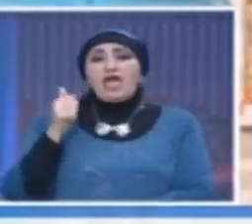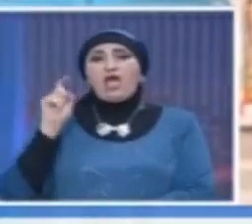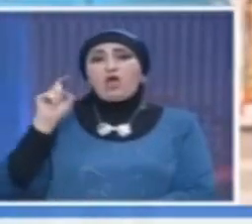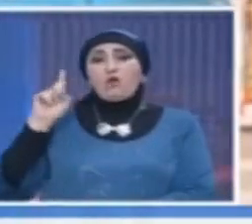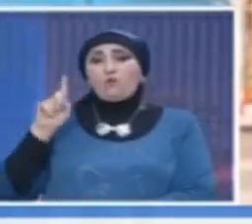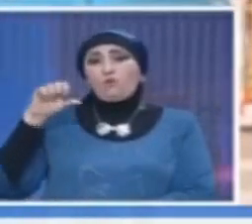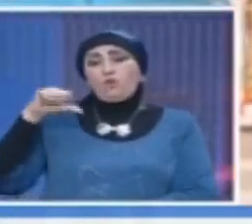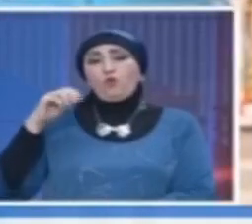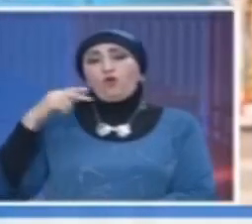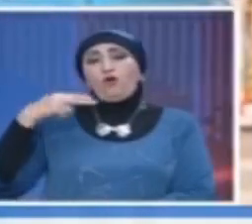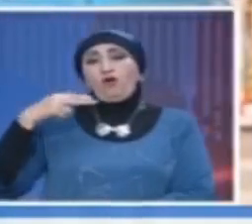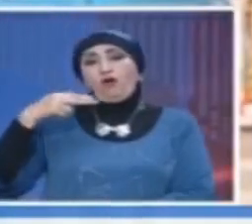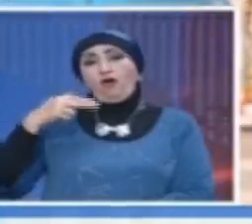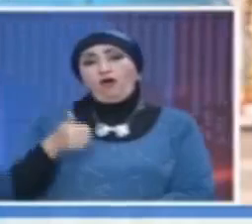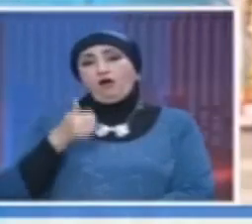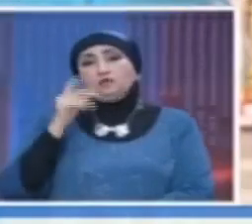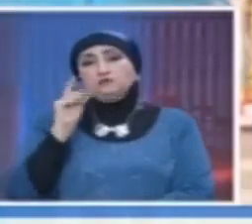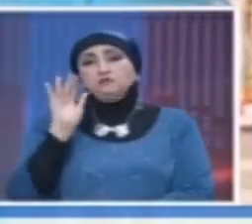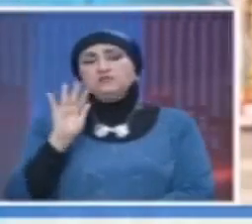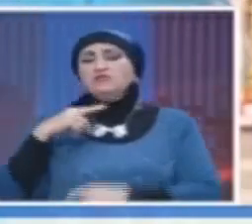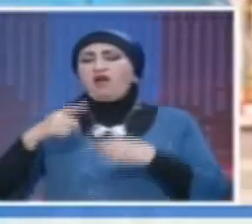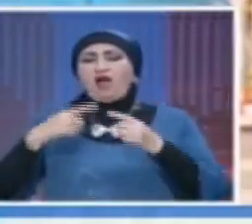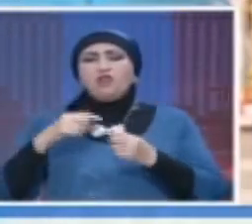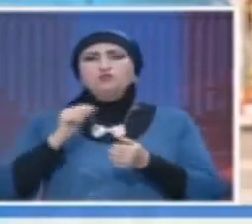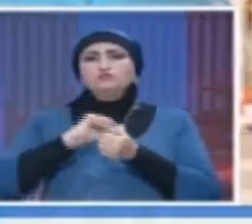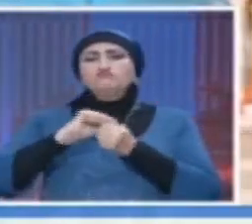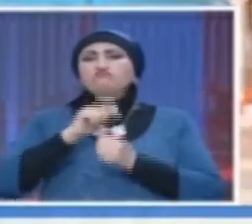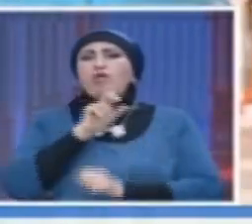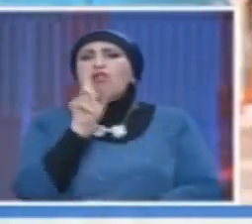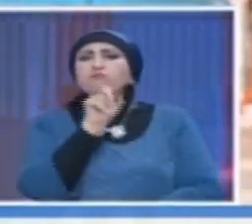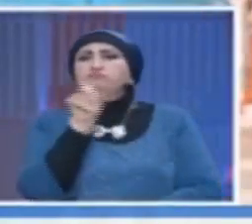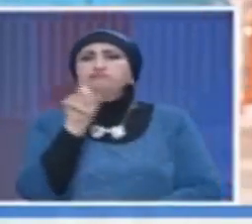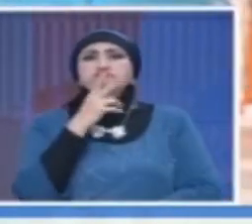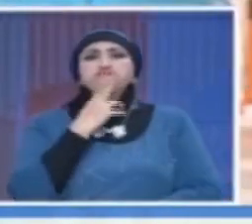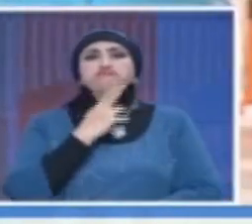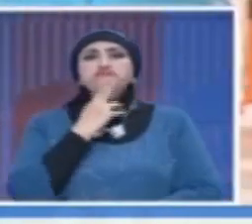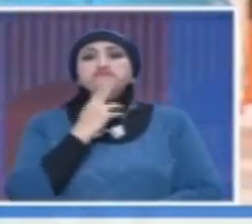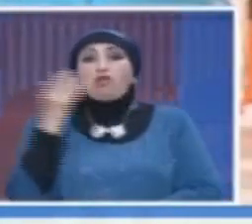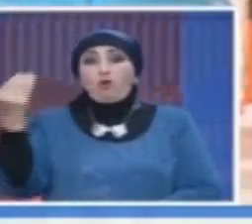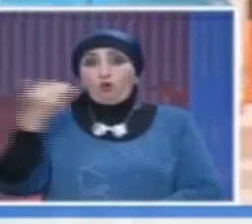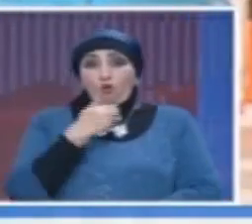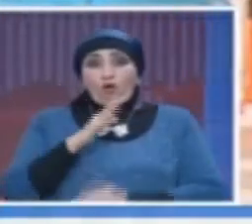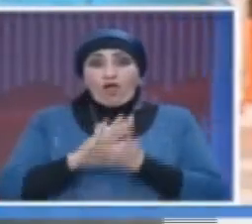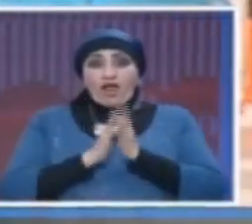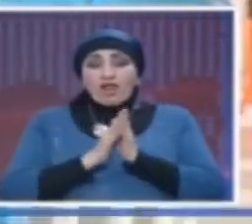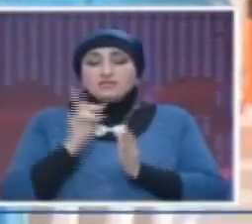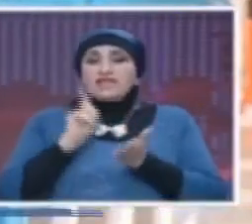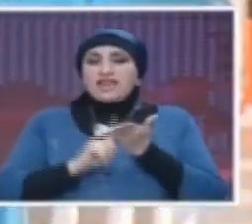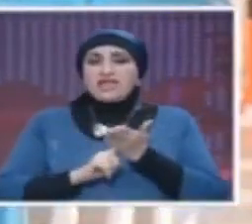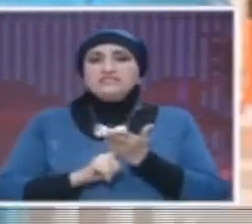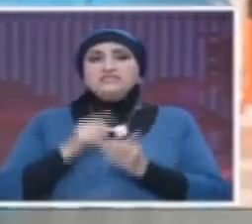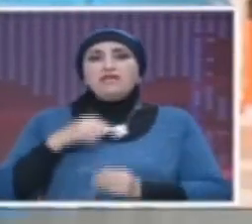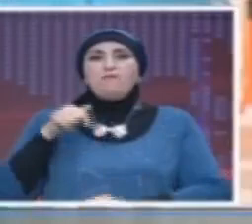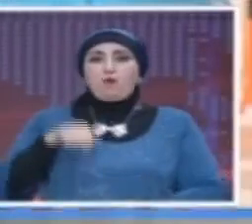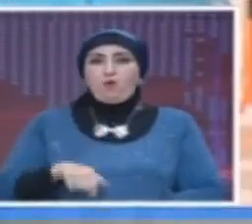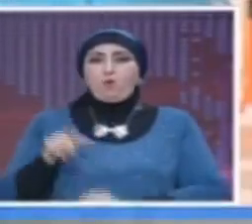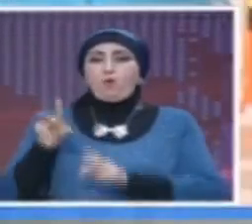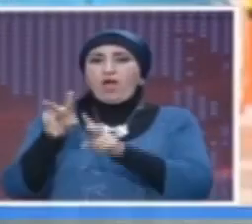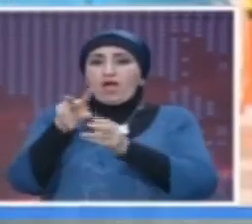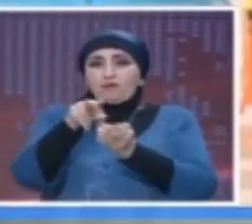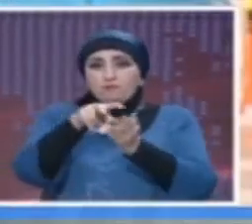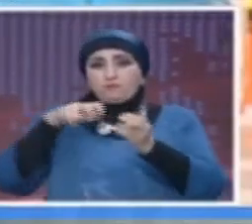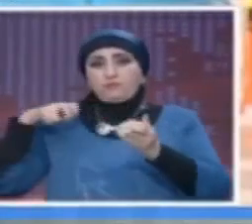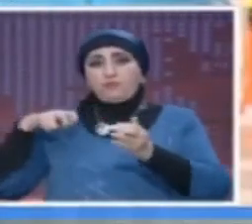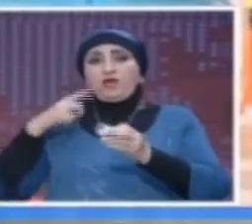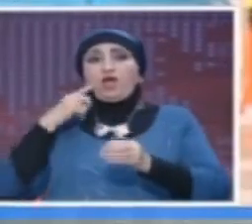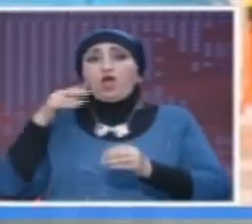اللي بيتم فيها تجهيز ونظافة القطارات، حيث أي قطار يصل المحطة النهائية بيتم نزوله وسحبه إلى ورشة أبو